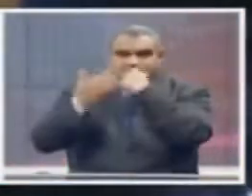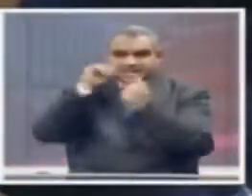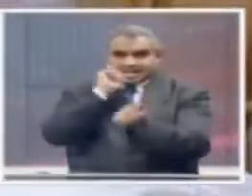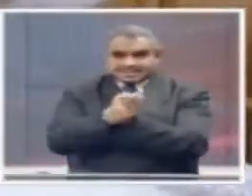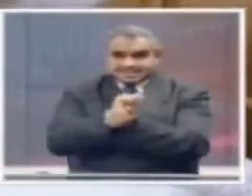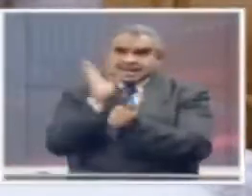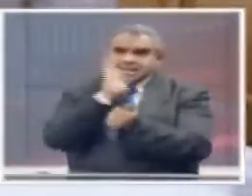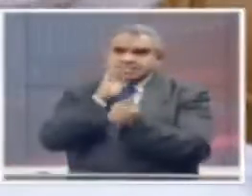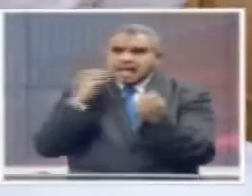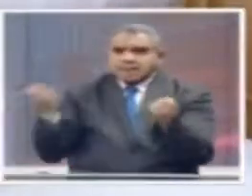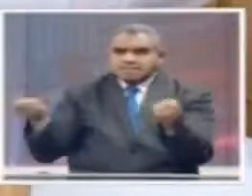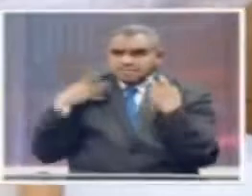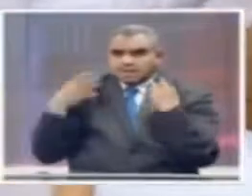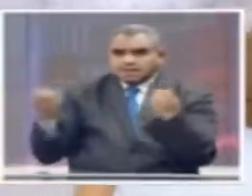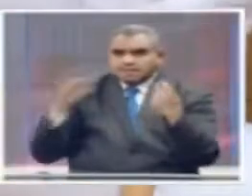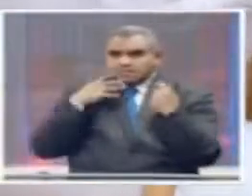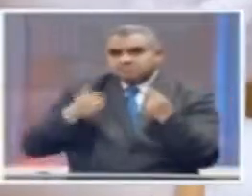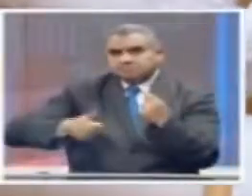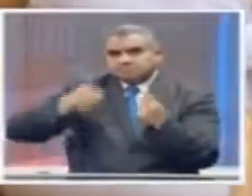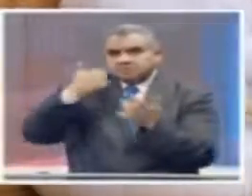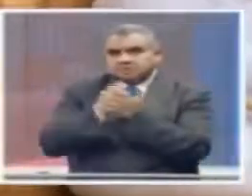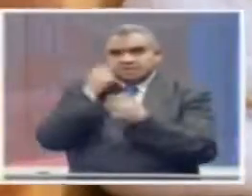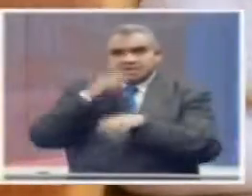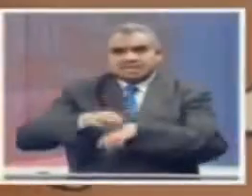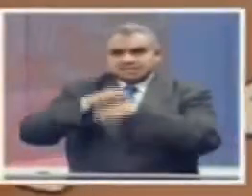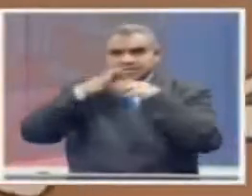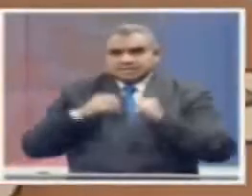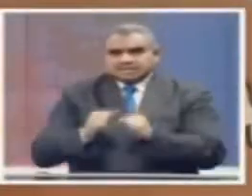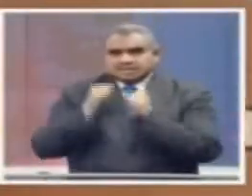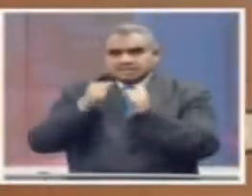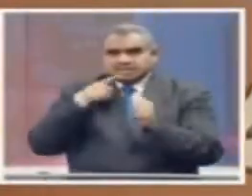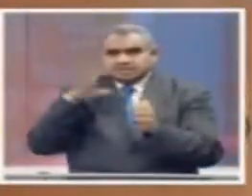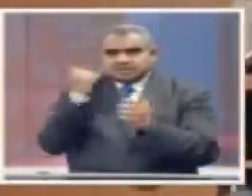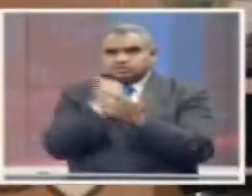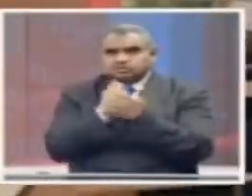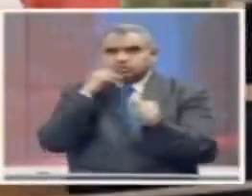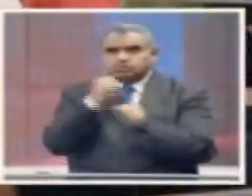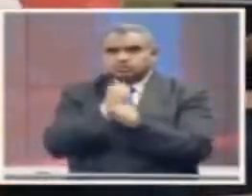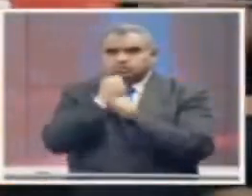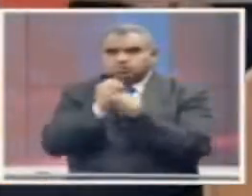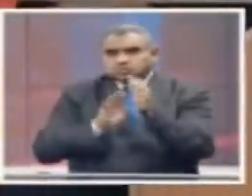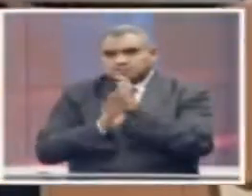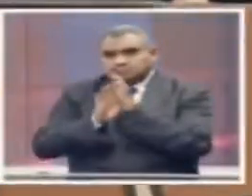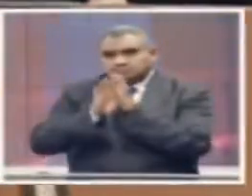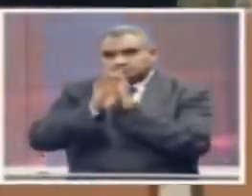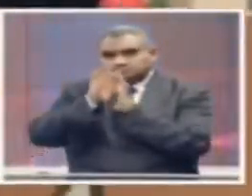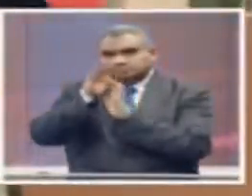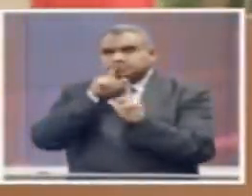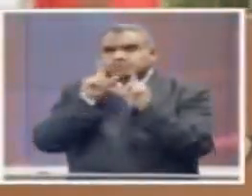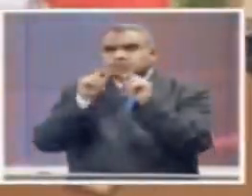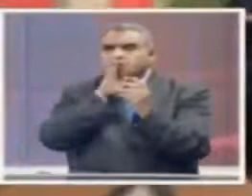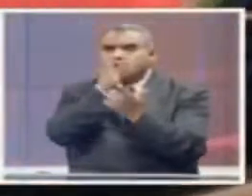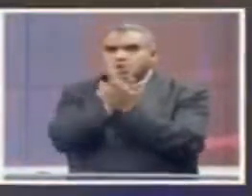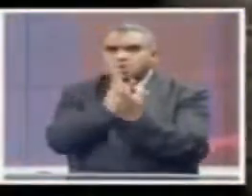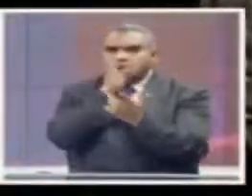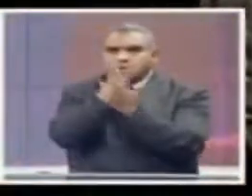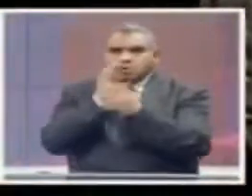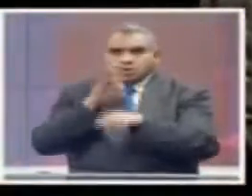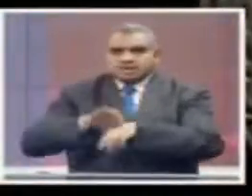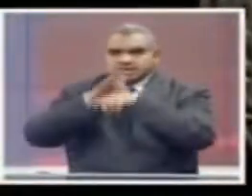العقوبة من رعاية إنسانية واجتماعية وصحية وتأهيلية تراعي قيم ومعايير حقوق الإنسان.